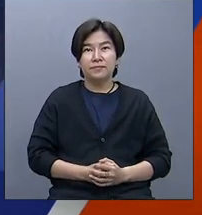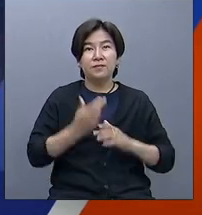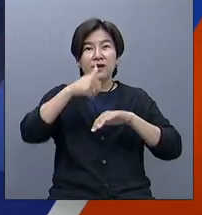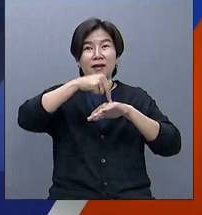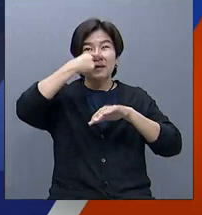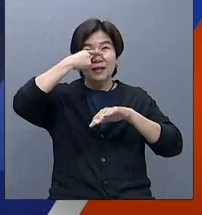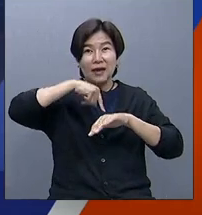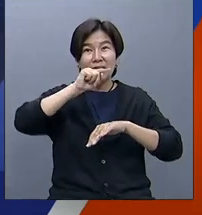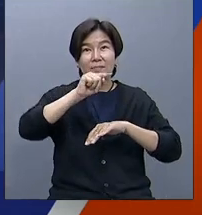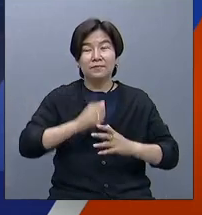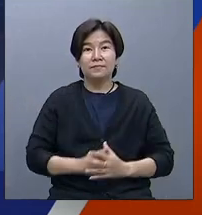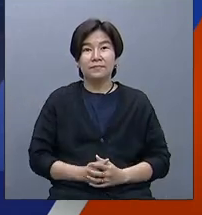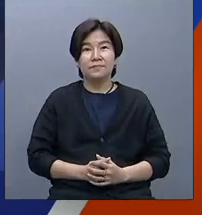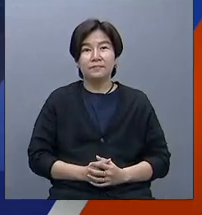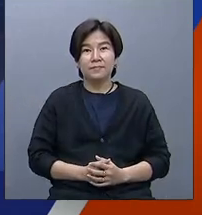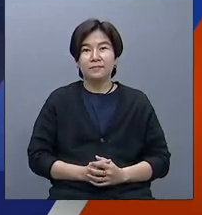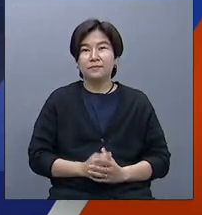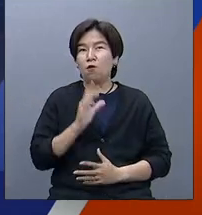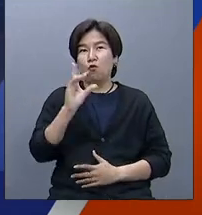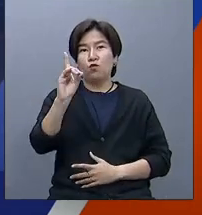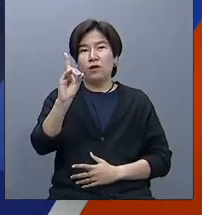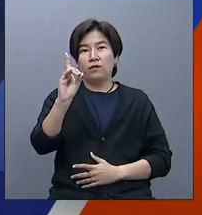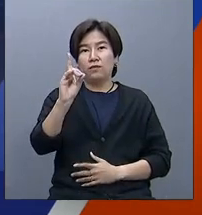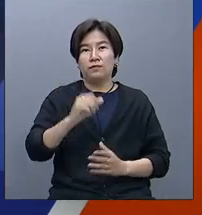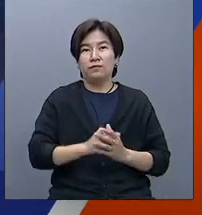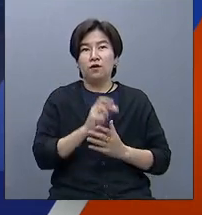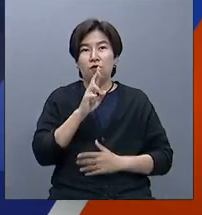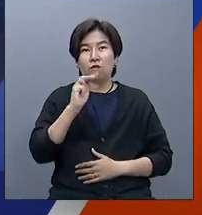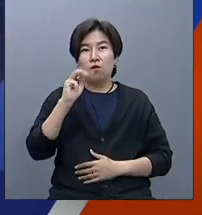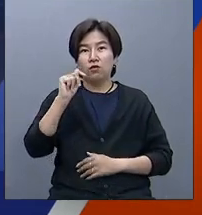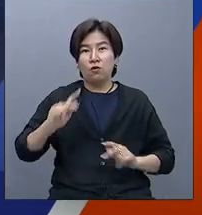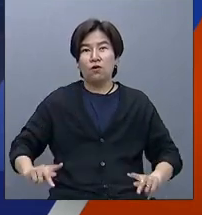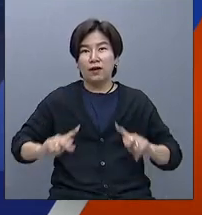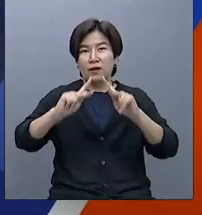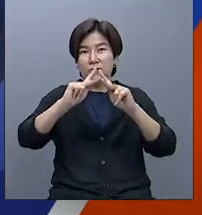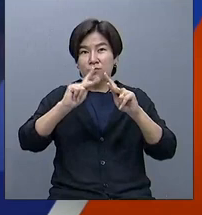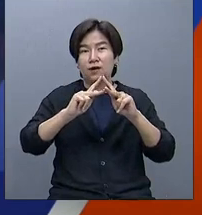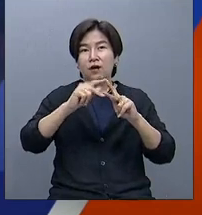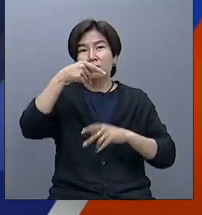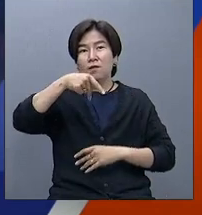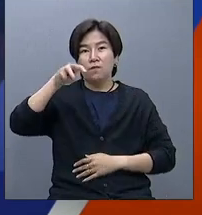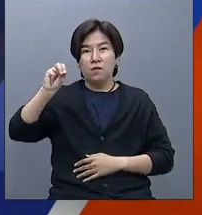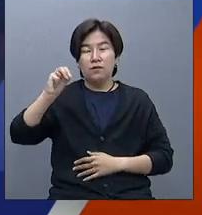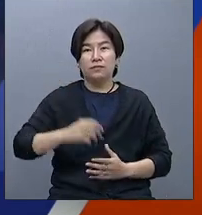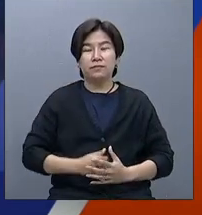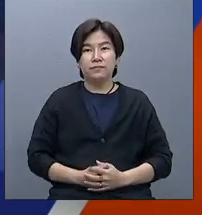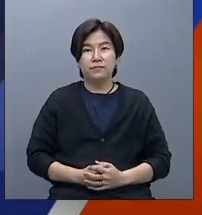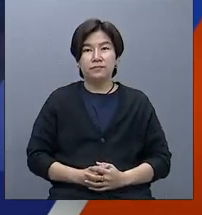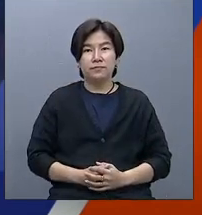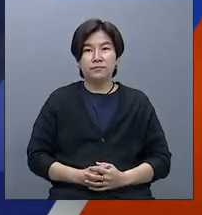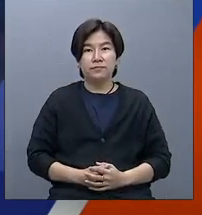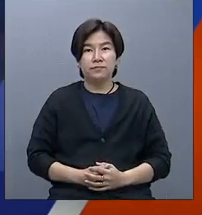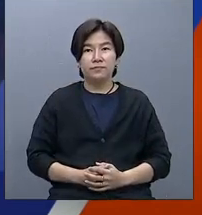คะคาดการณ์ว่านายวราวุธศิลปอาชาจะรับตำแหน่งรัฐมนตรีว่าการกระทรวงการพัฒนาสังคมและความมั่นคงของมนุษย์